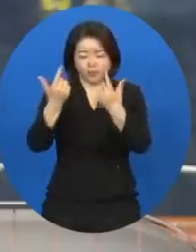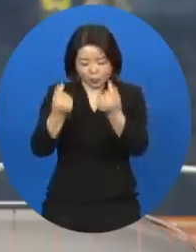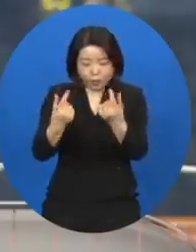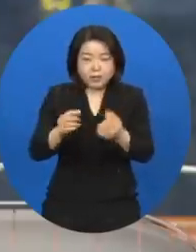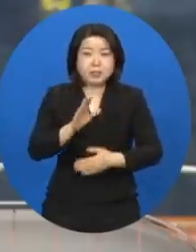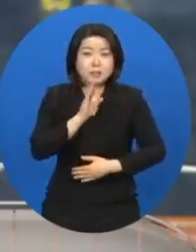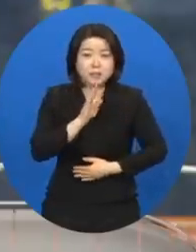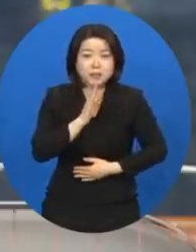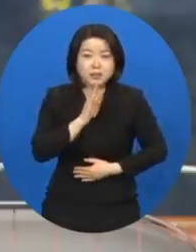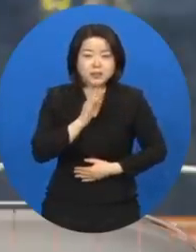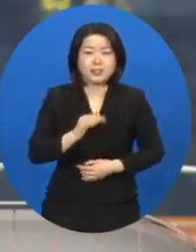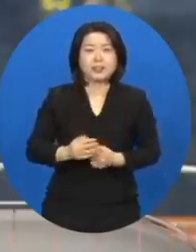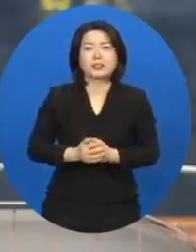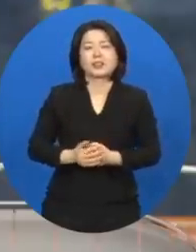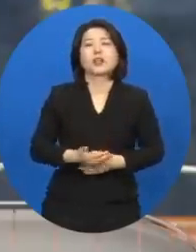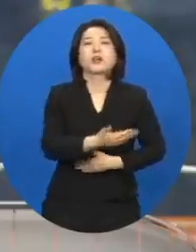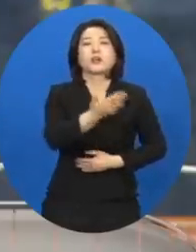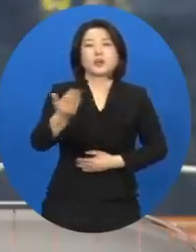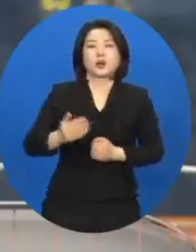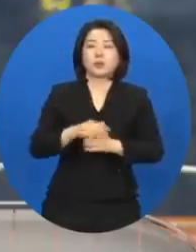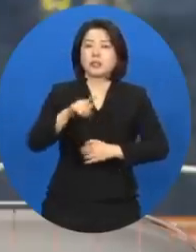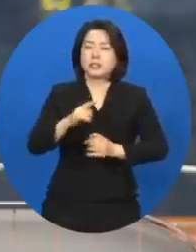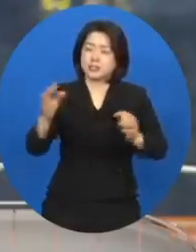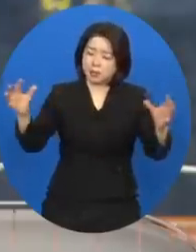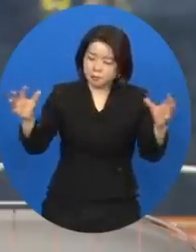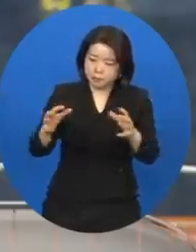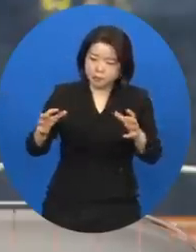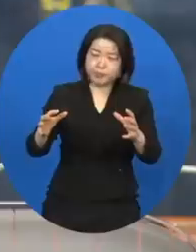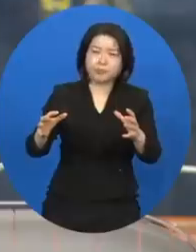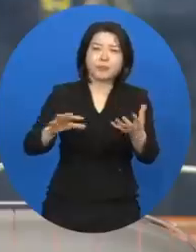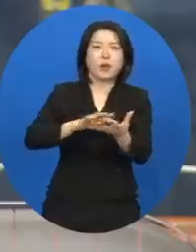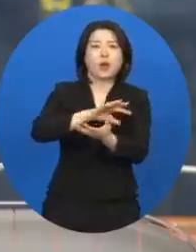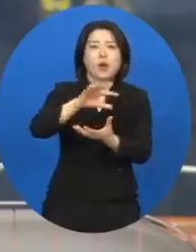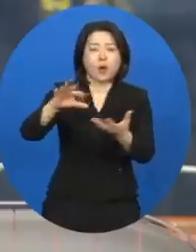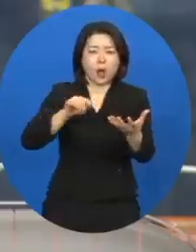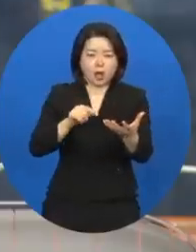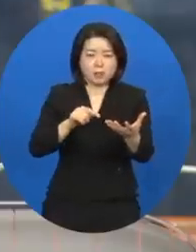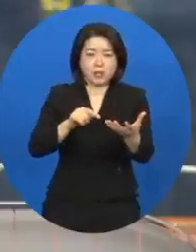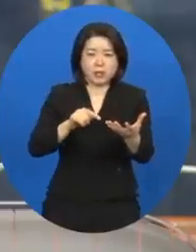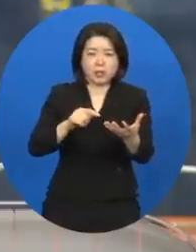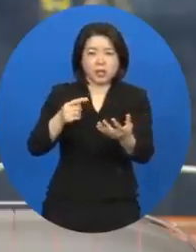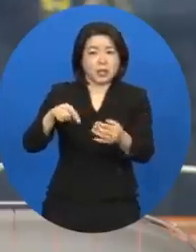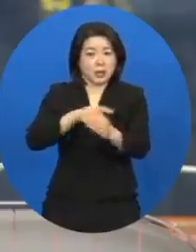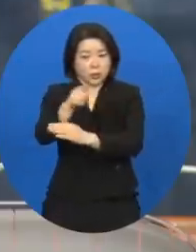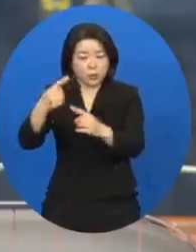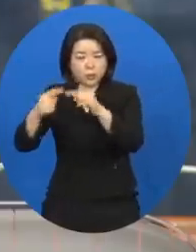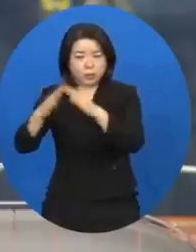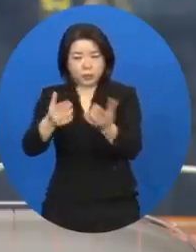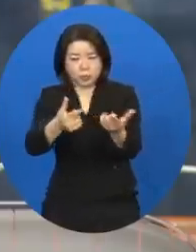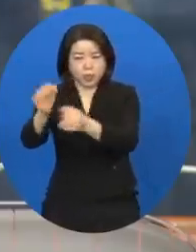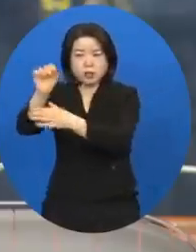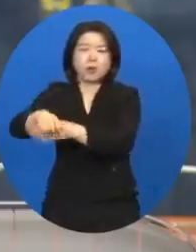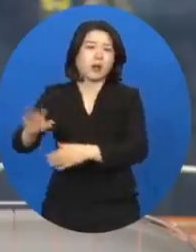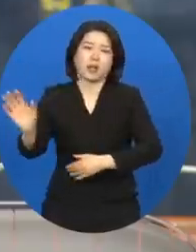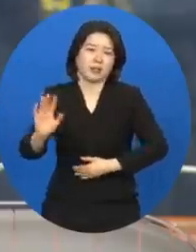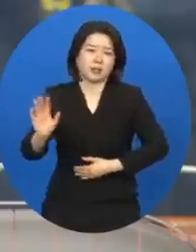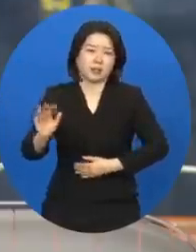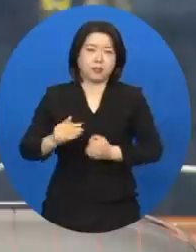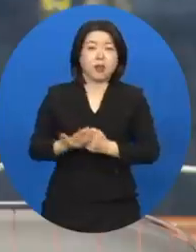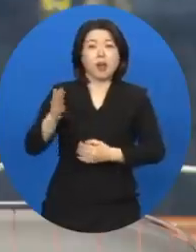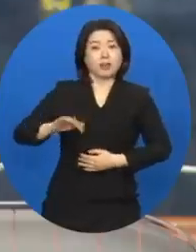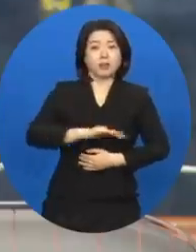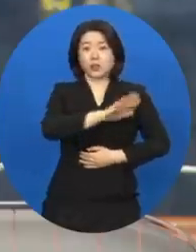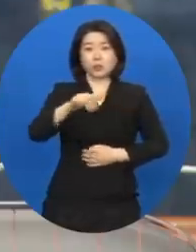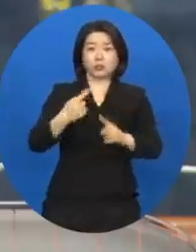교인들이잖아요. 여러분, 이런 조합이 어느 교회나 허락된 게 아닙니다. 근데 우리 교회는